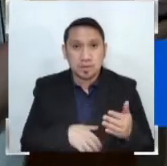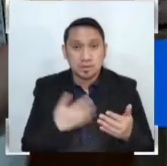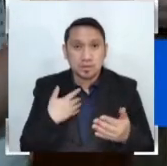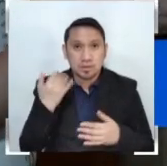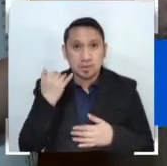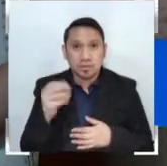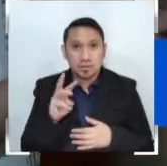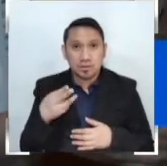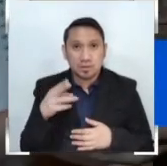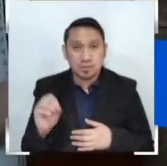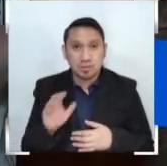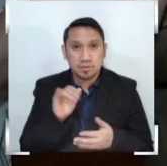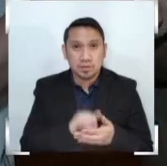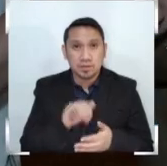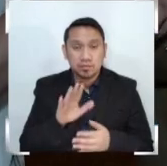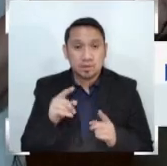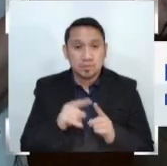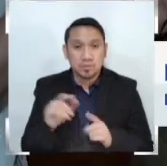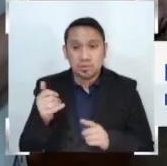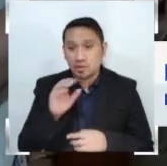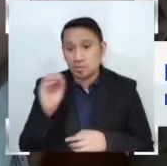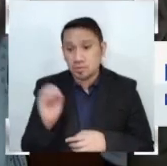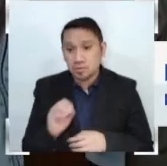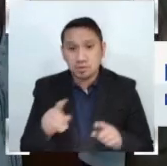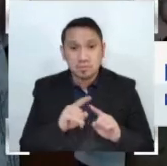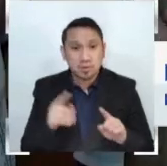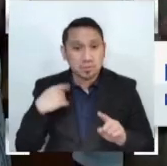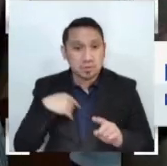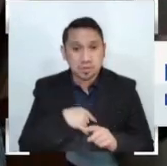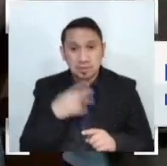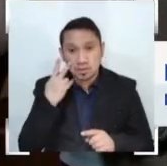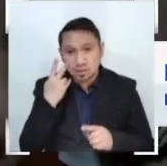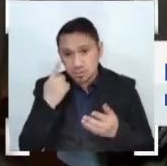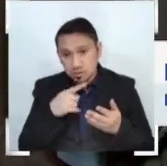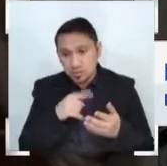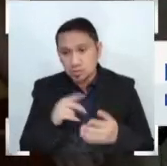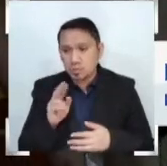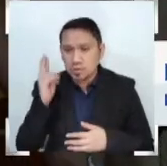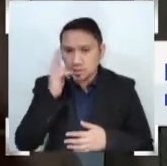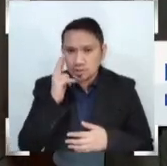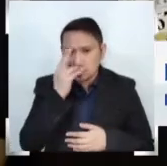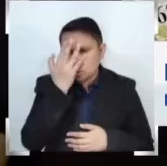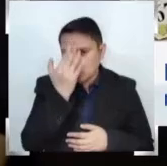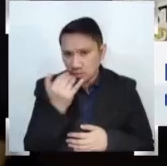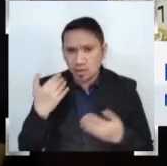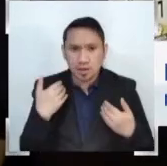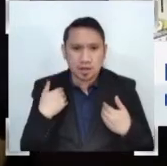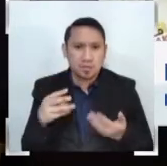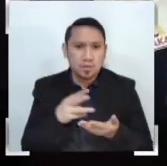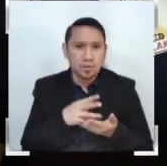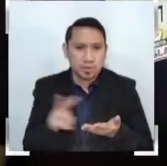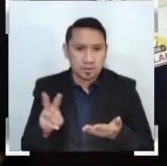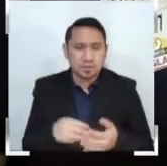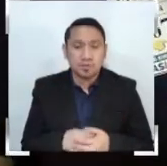is 5 to 10%. Pero syempre, titingnan natin kung ano yung mga naging rason kung bakit tayo nagkakaroon ng wastage. Ako, si